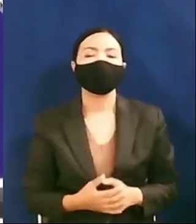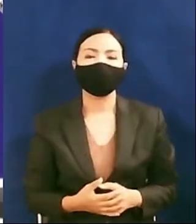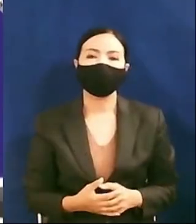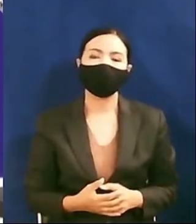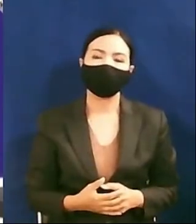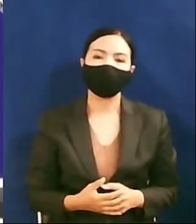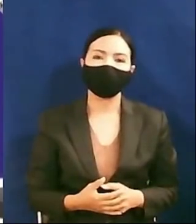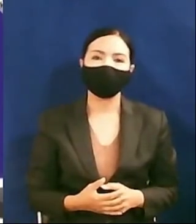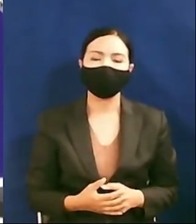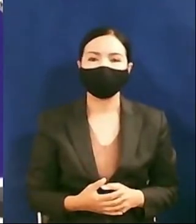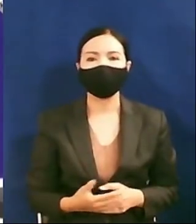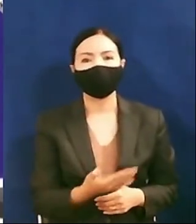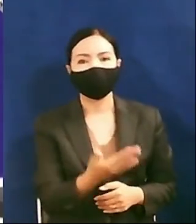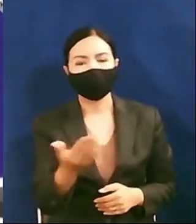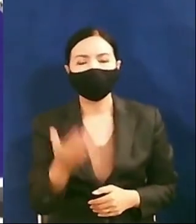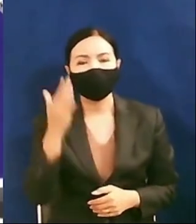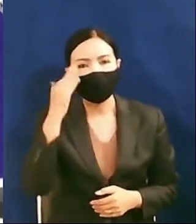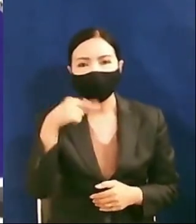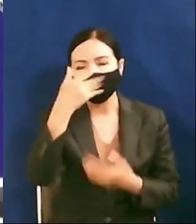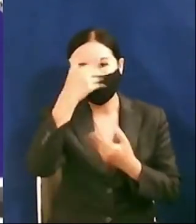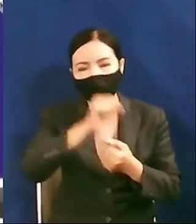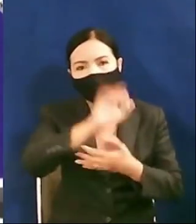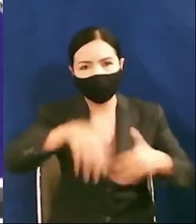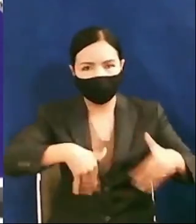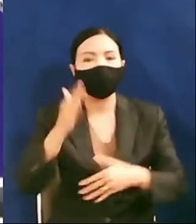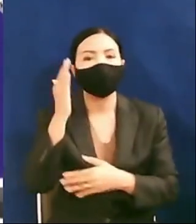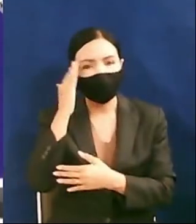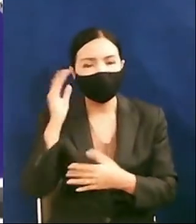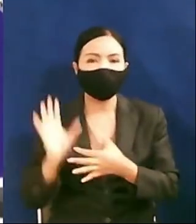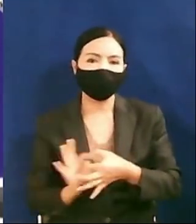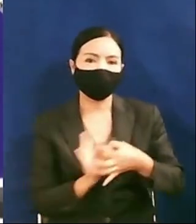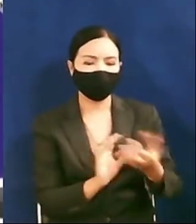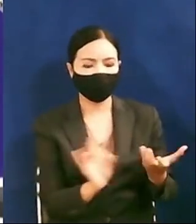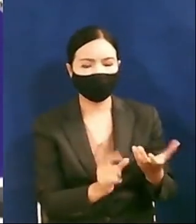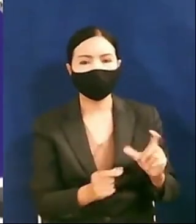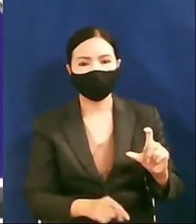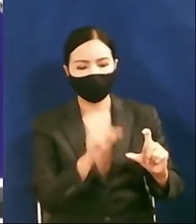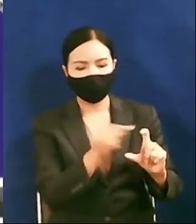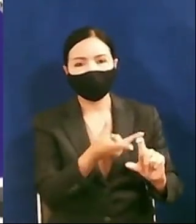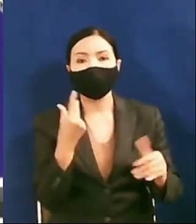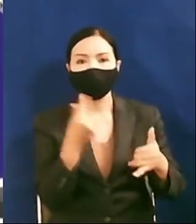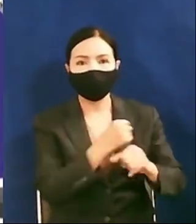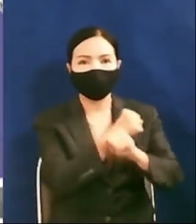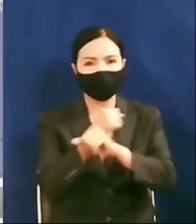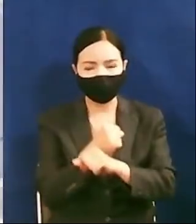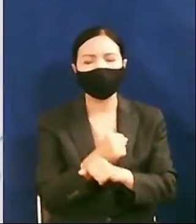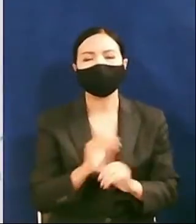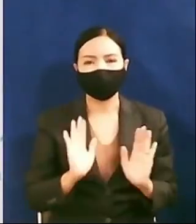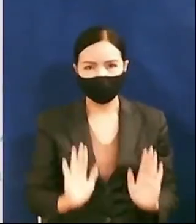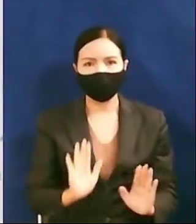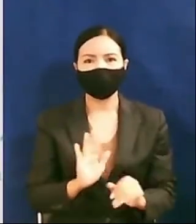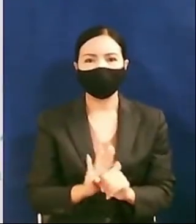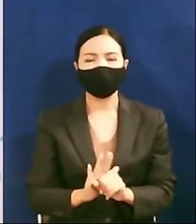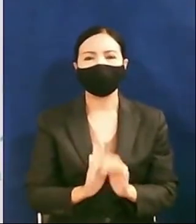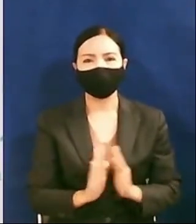านที่สนใจนะครับแล้วก็พี่น้องประชาชนได้รับทราบถึงเกี่ยวกับประสิทธิผลของวัคซีนเท่านี้ครับขอบคุณครับ ขอบ